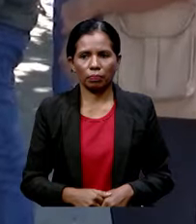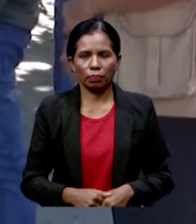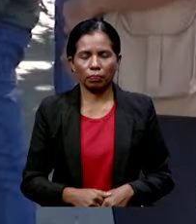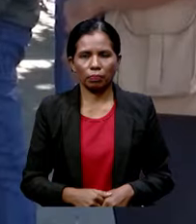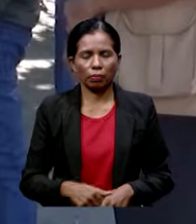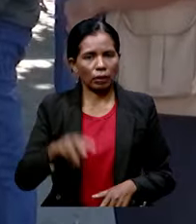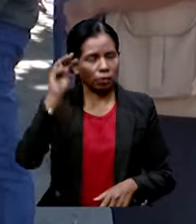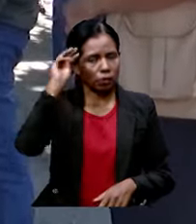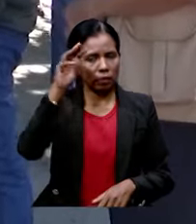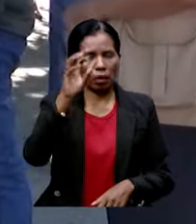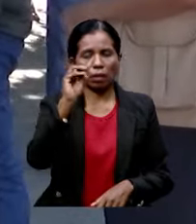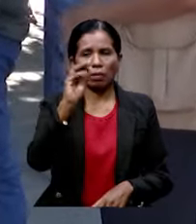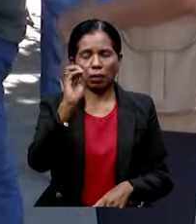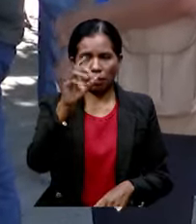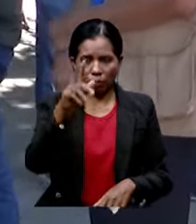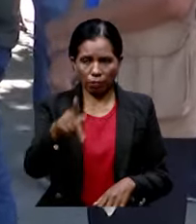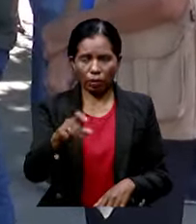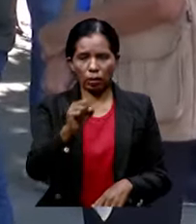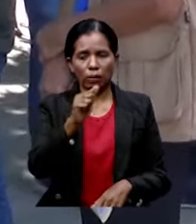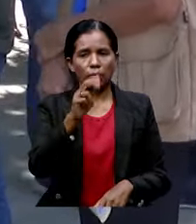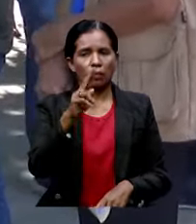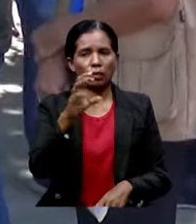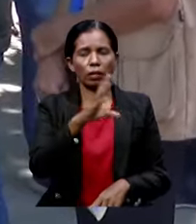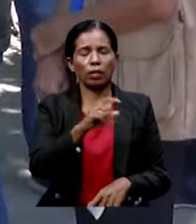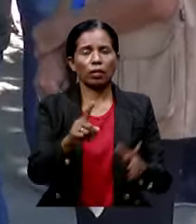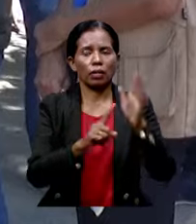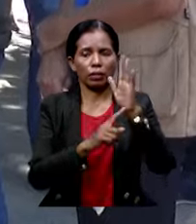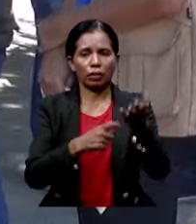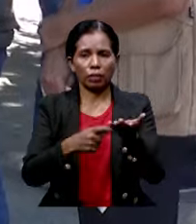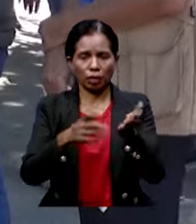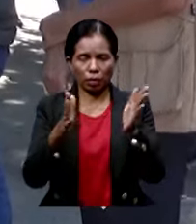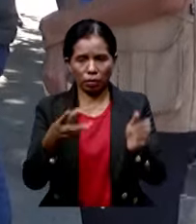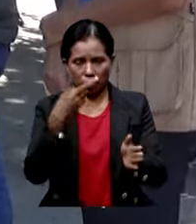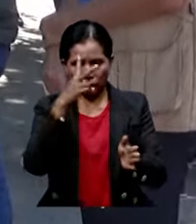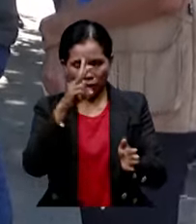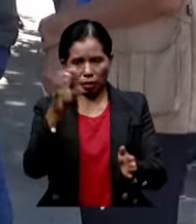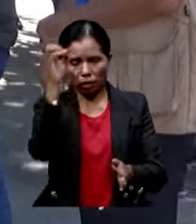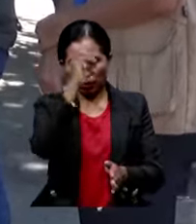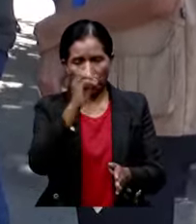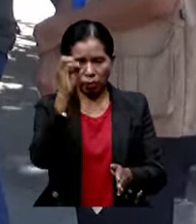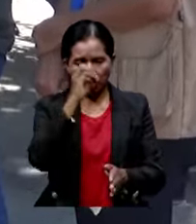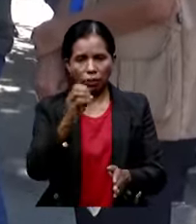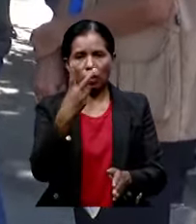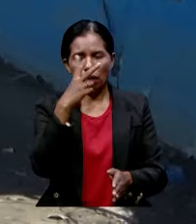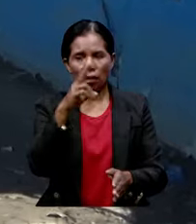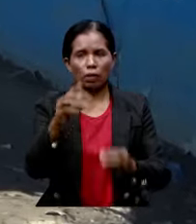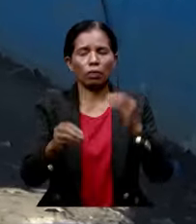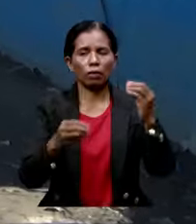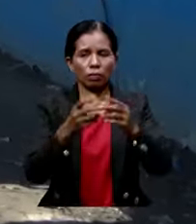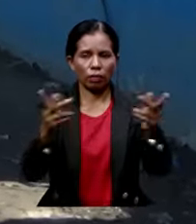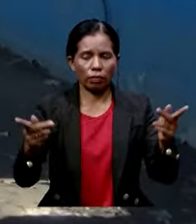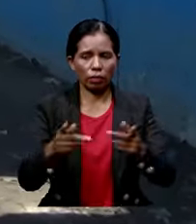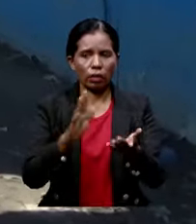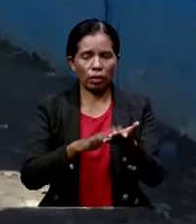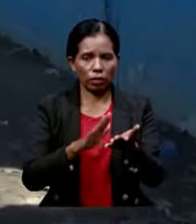Ministro Obras Públicas Samuel Marçal atau oleh hirak ni banjira hot tekniku sira tun direita hal observasaun drainajen iha aredores